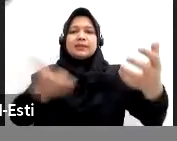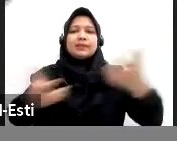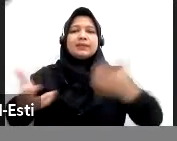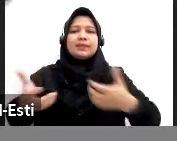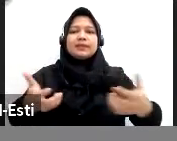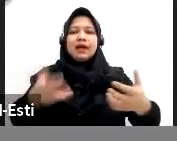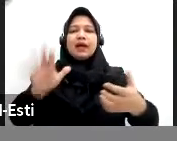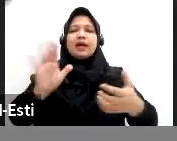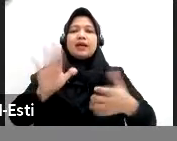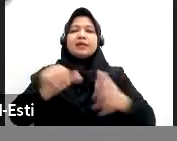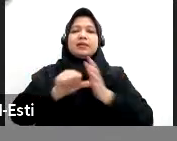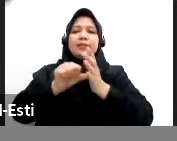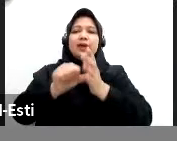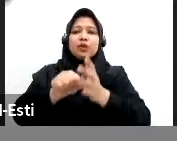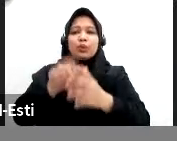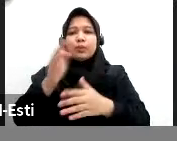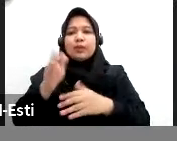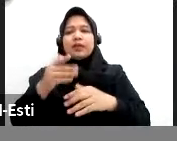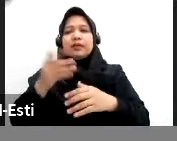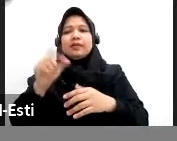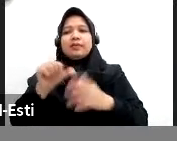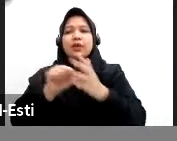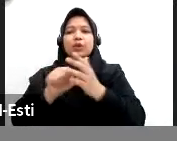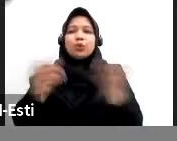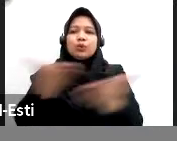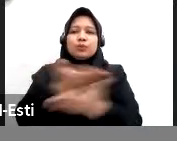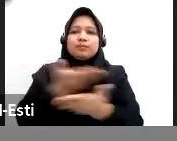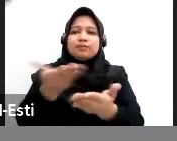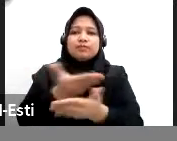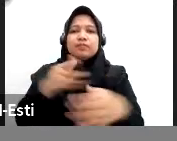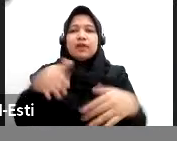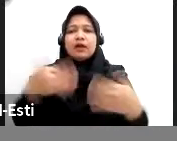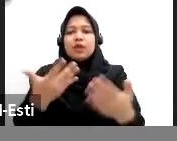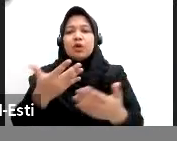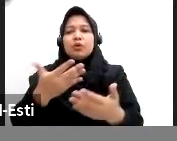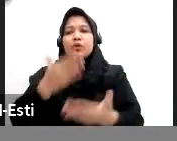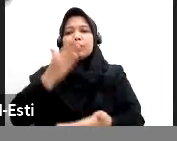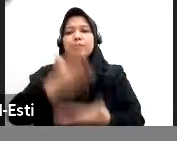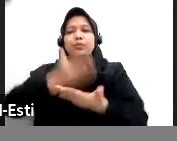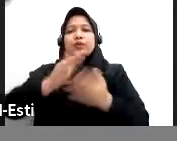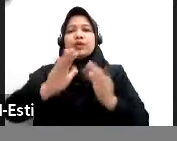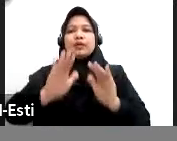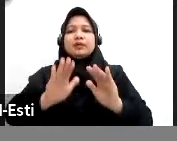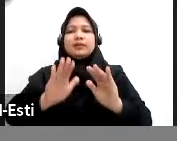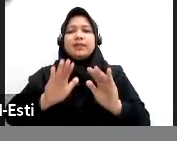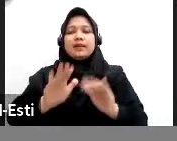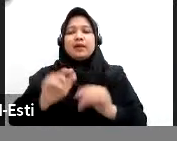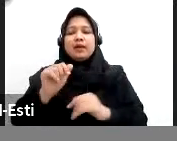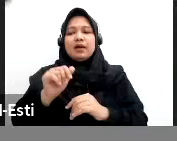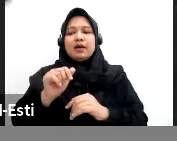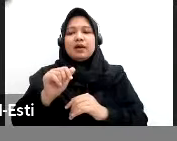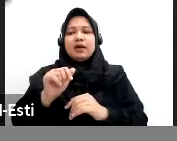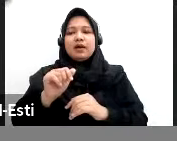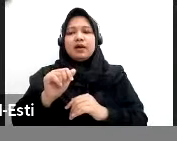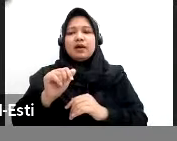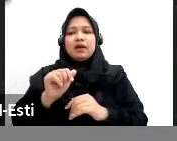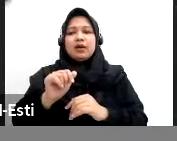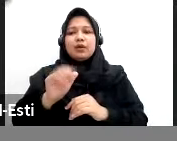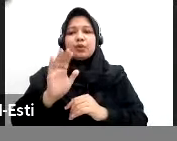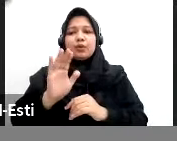membantu baik itu mediator maupun arbiter untuk a&w memberikan gambaran